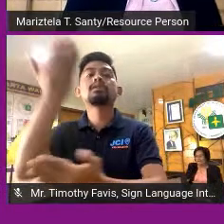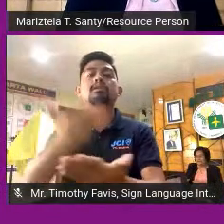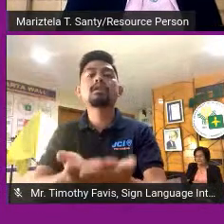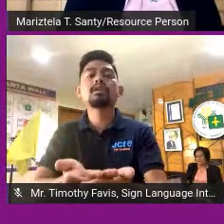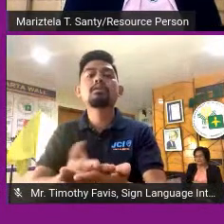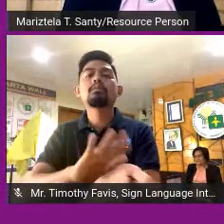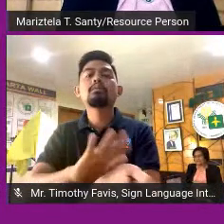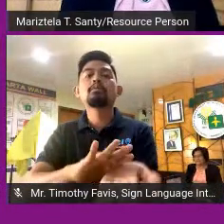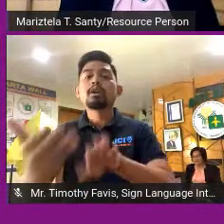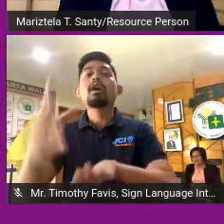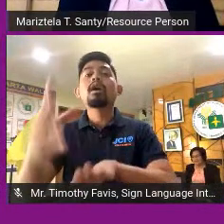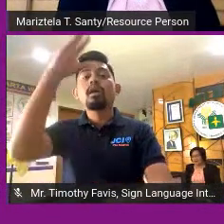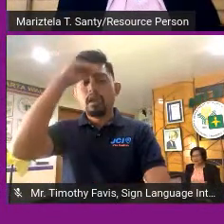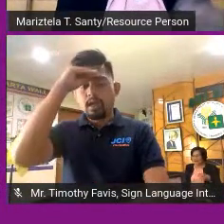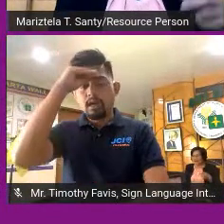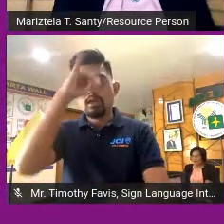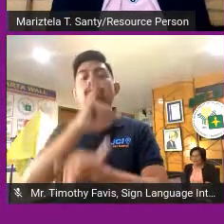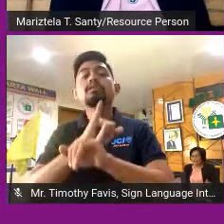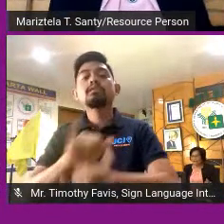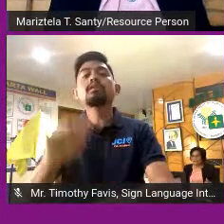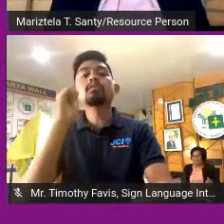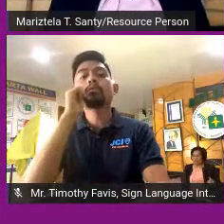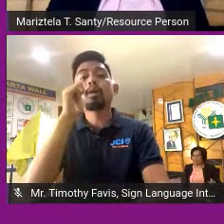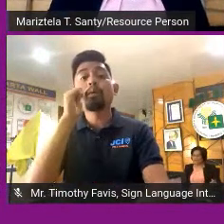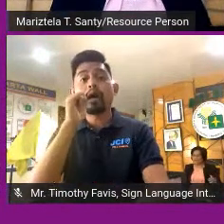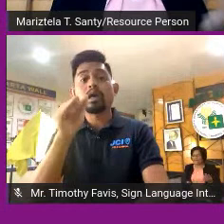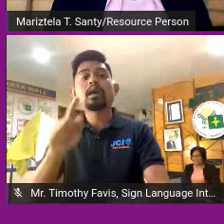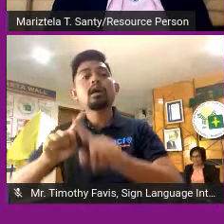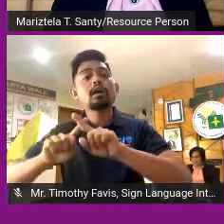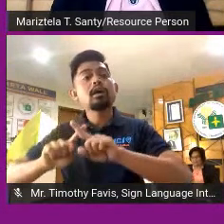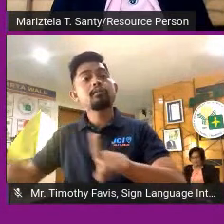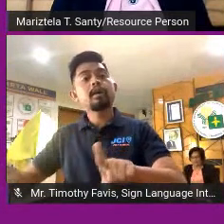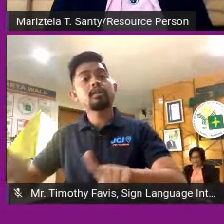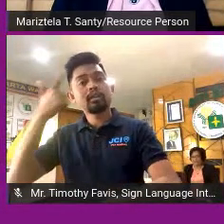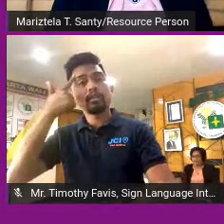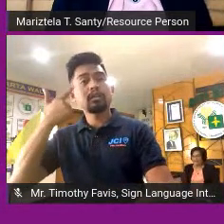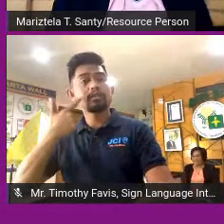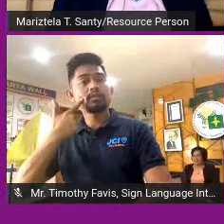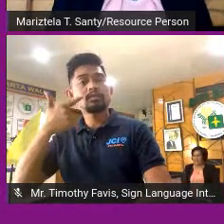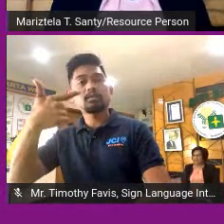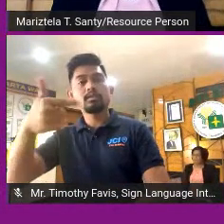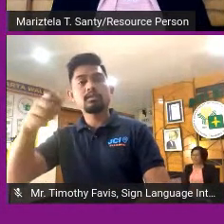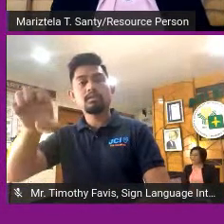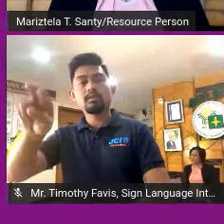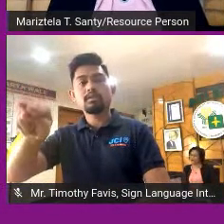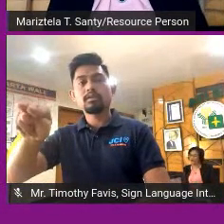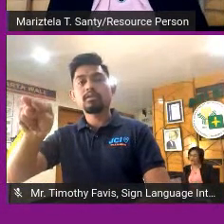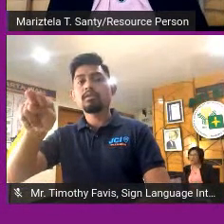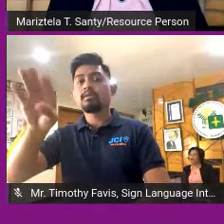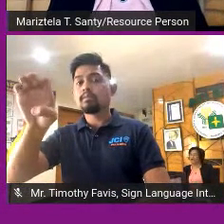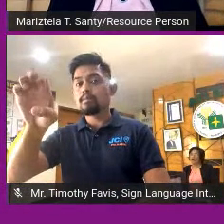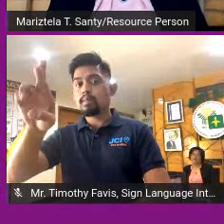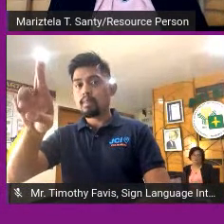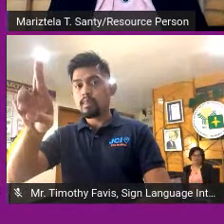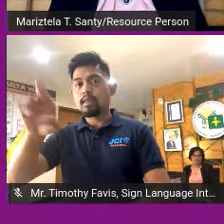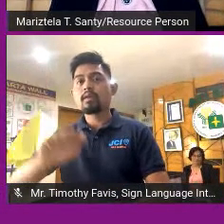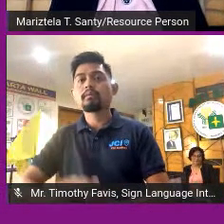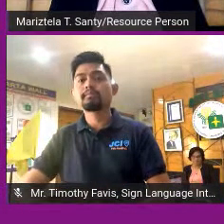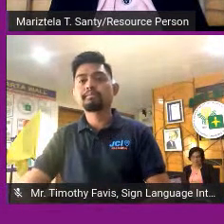While ang gender, culturally and socially dictated, it is masculine